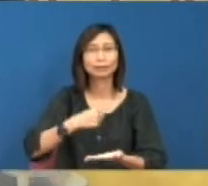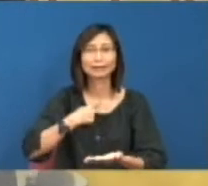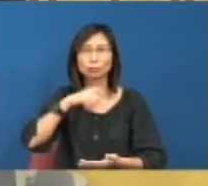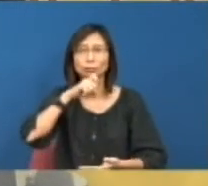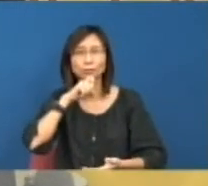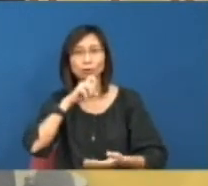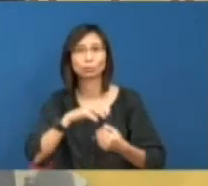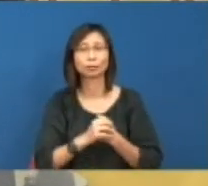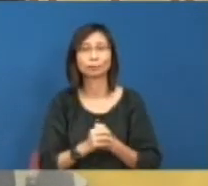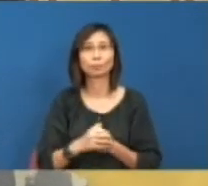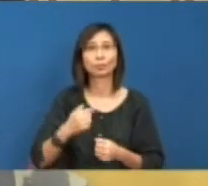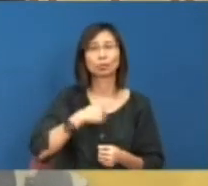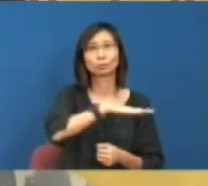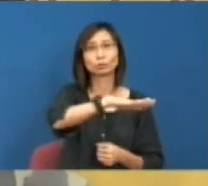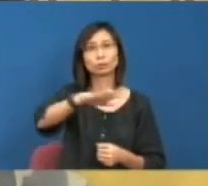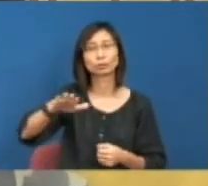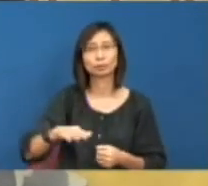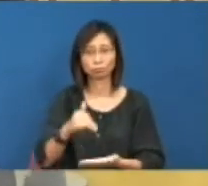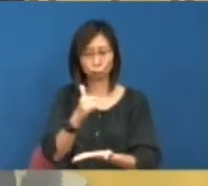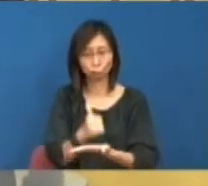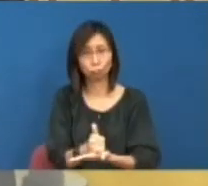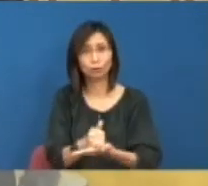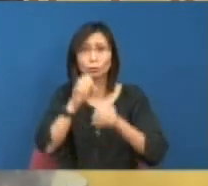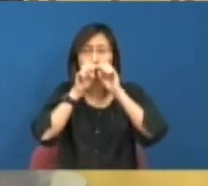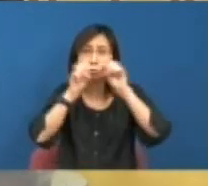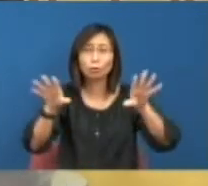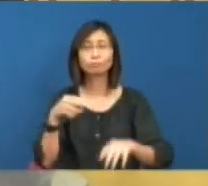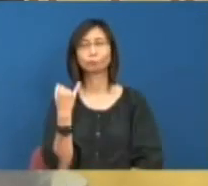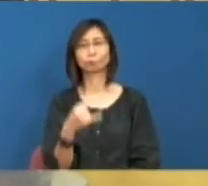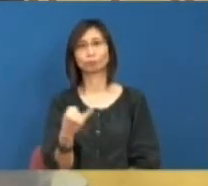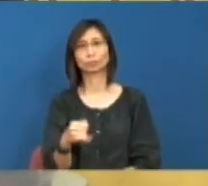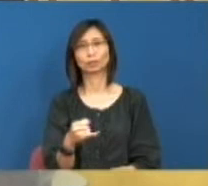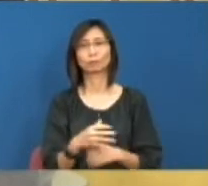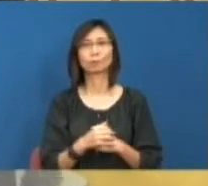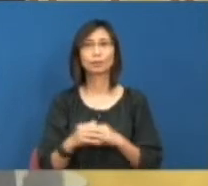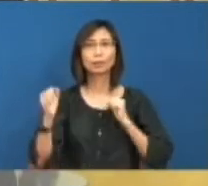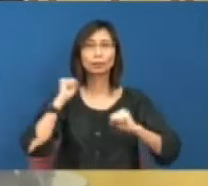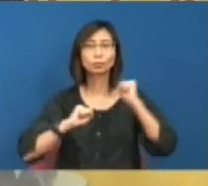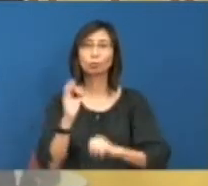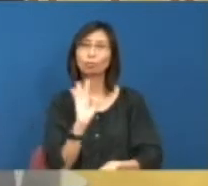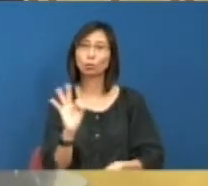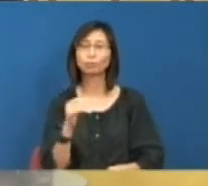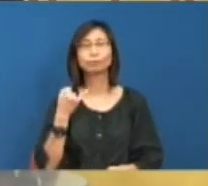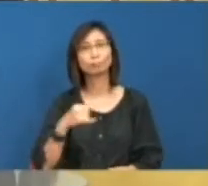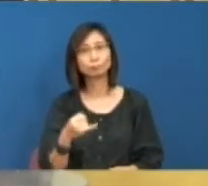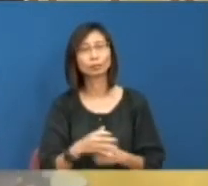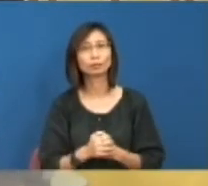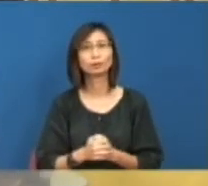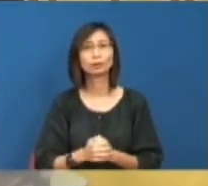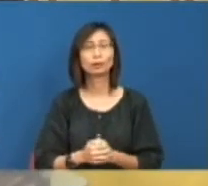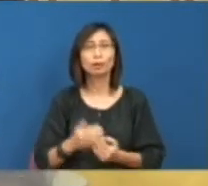我哋唔能夠坐喺度就咁講冇行動，亦都唔能夠淨係有行動冇